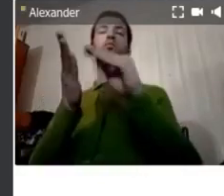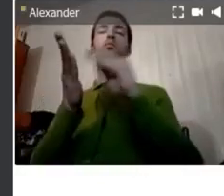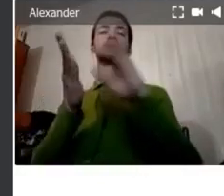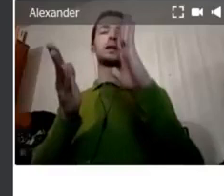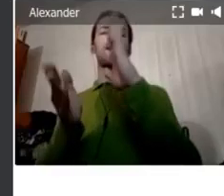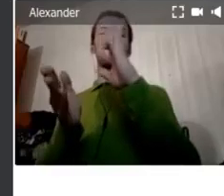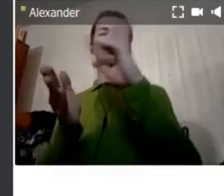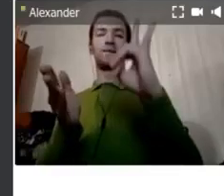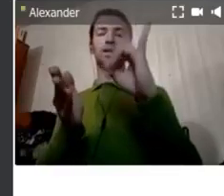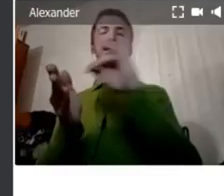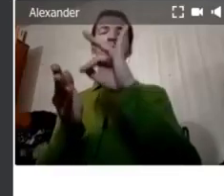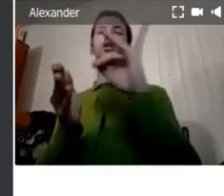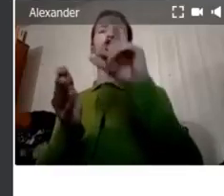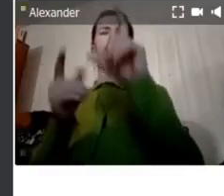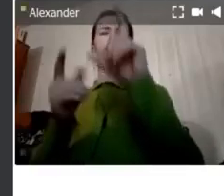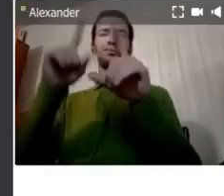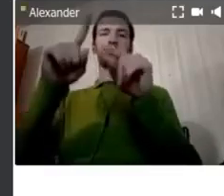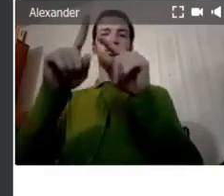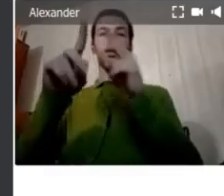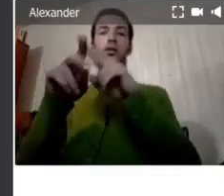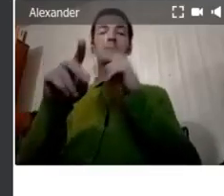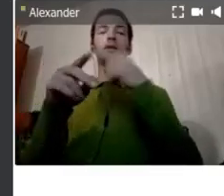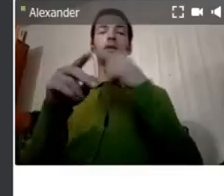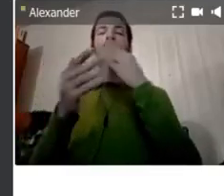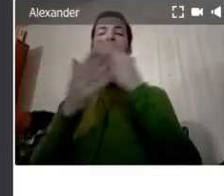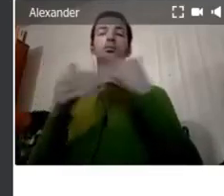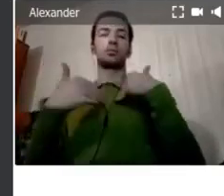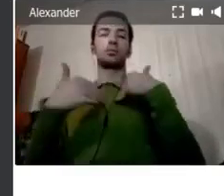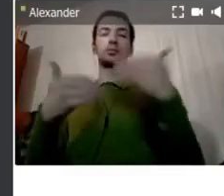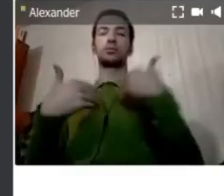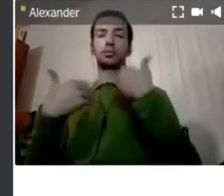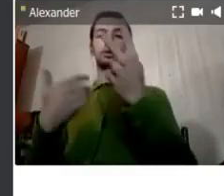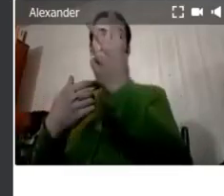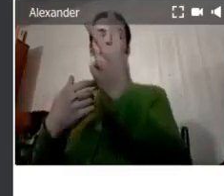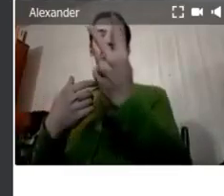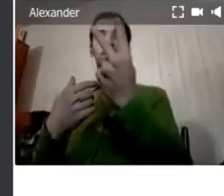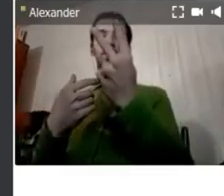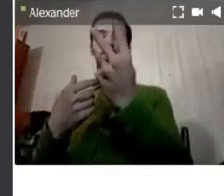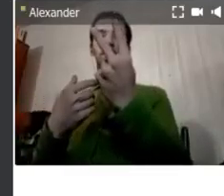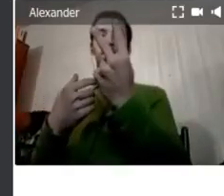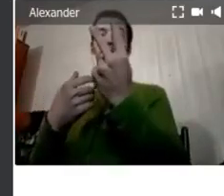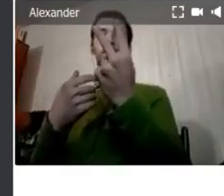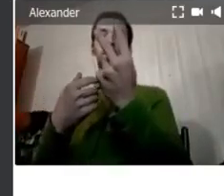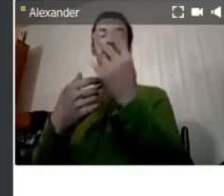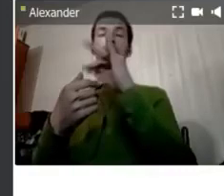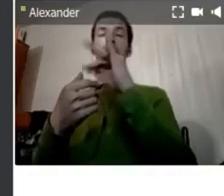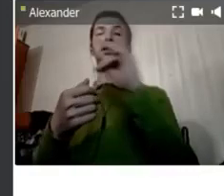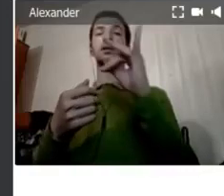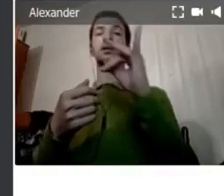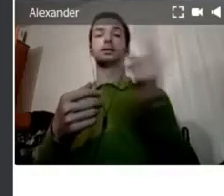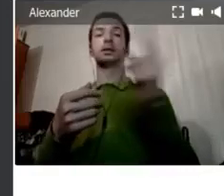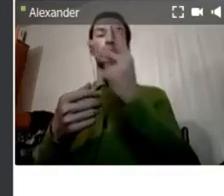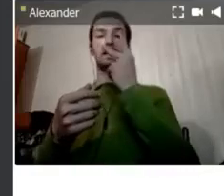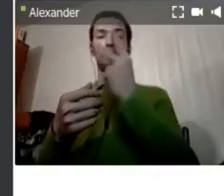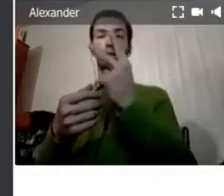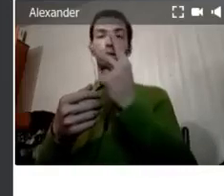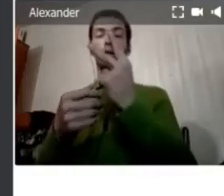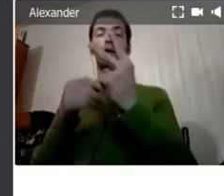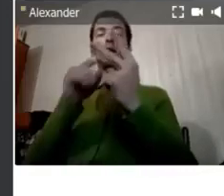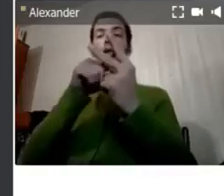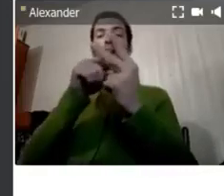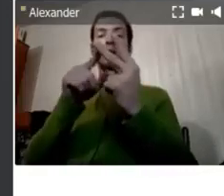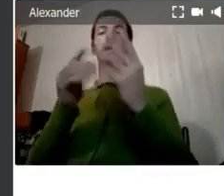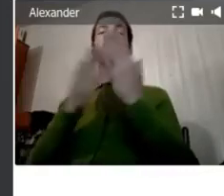может быть три человека, и у него, у кого-то, у одного из этих три, может быть, у вас у